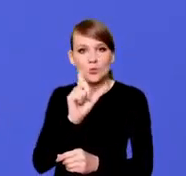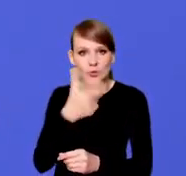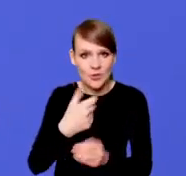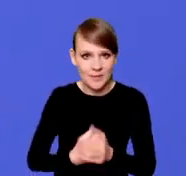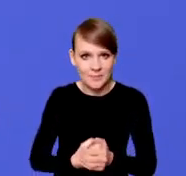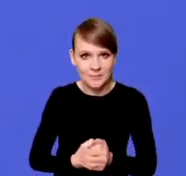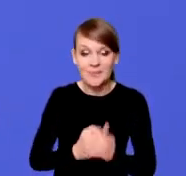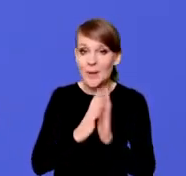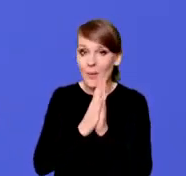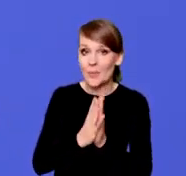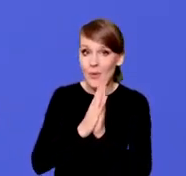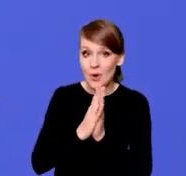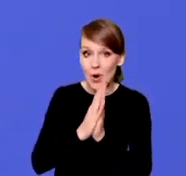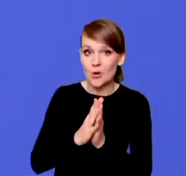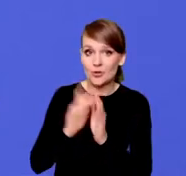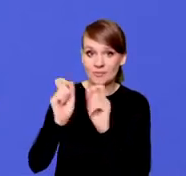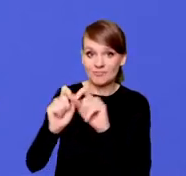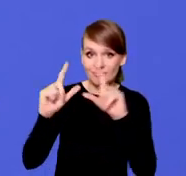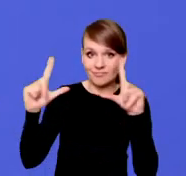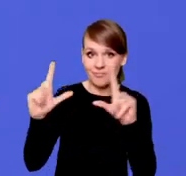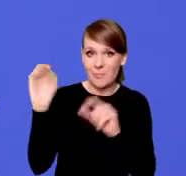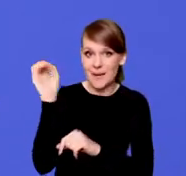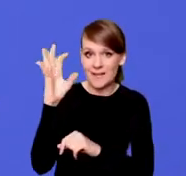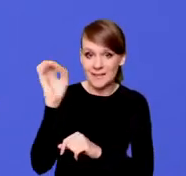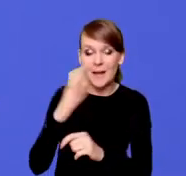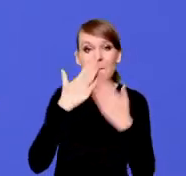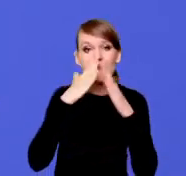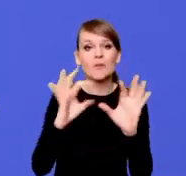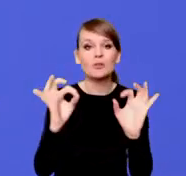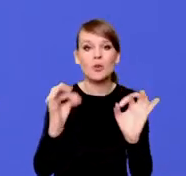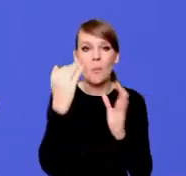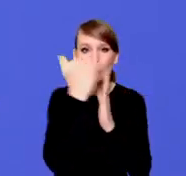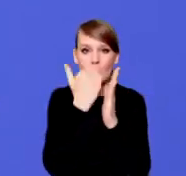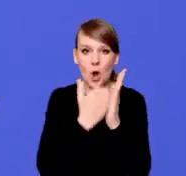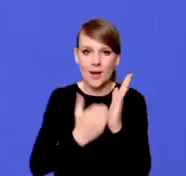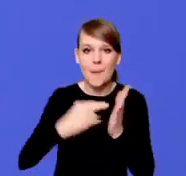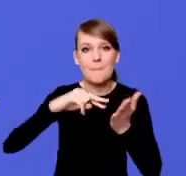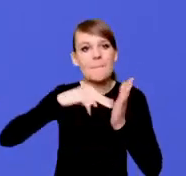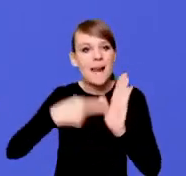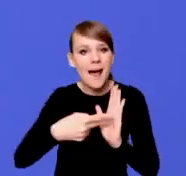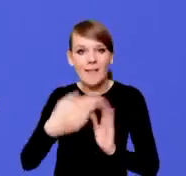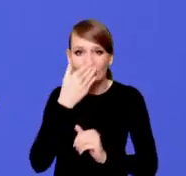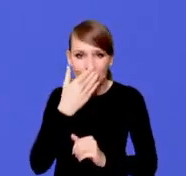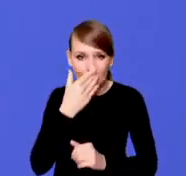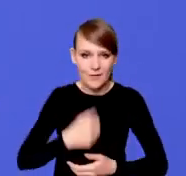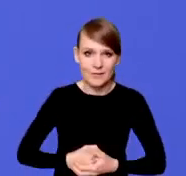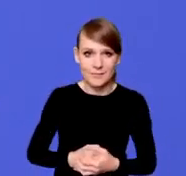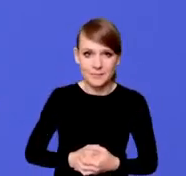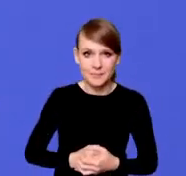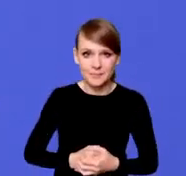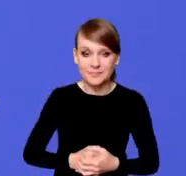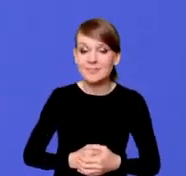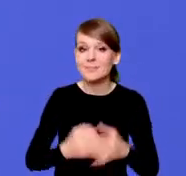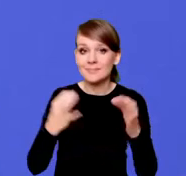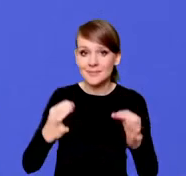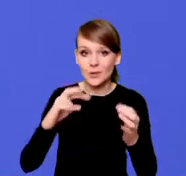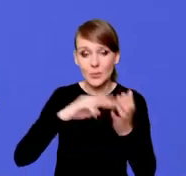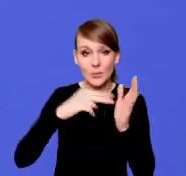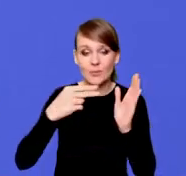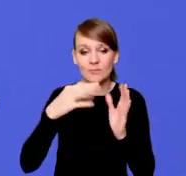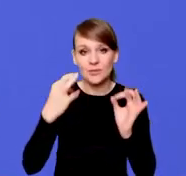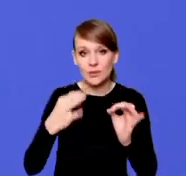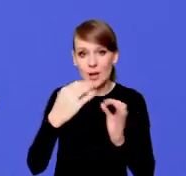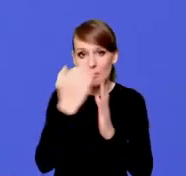już prezentacji, to pokażemy państwu, jaki zaplanowaliśmy program na dzisiejsze spotkanie, ponieważ program jest bardzo bogaty.